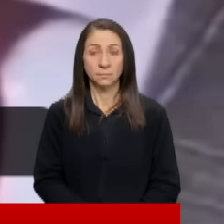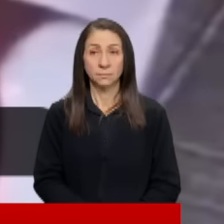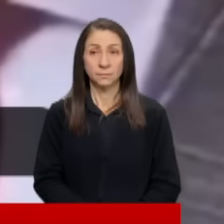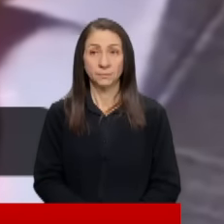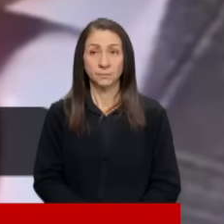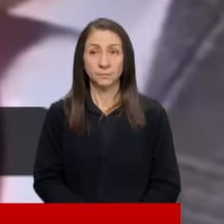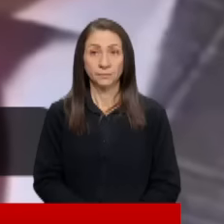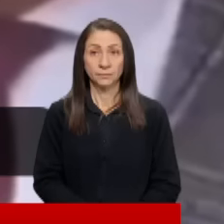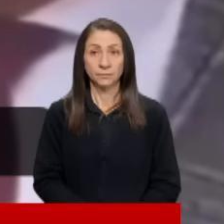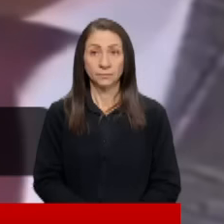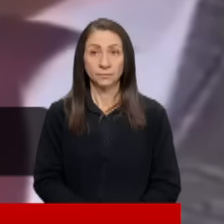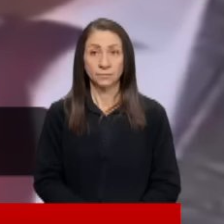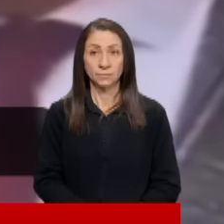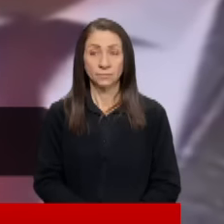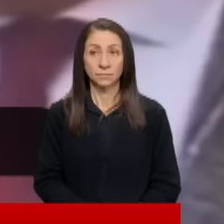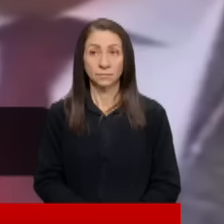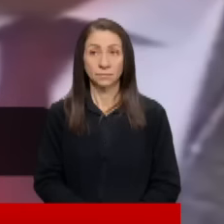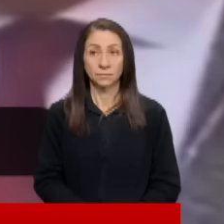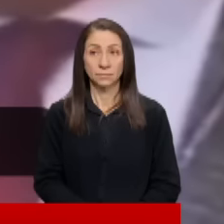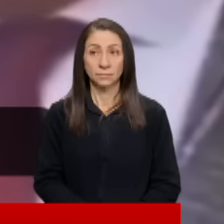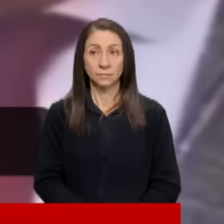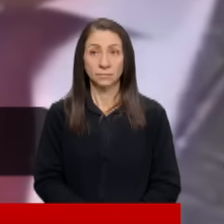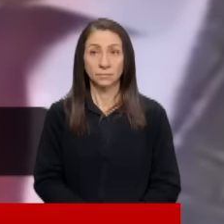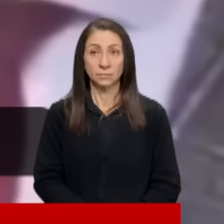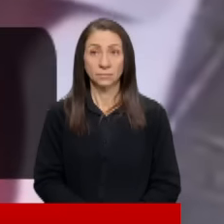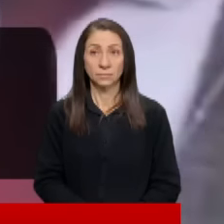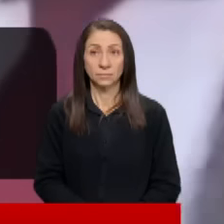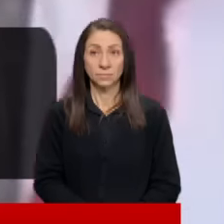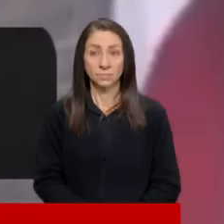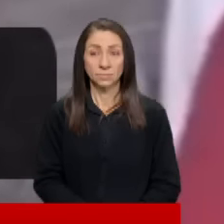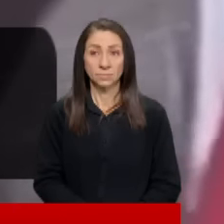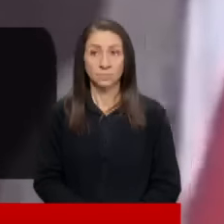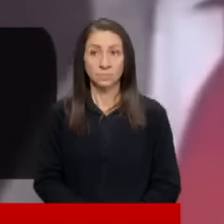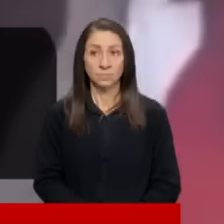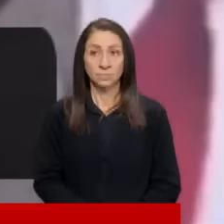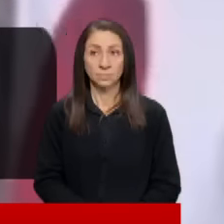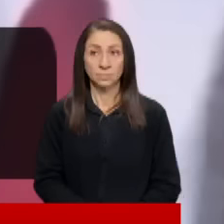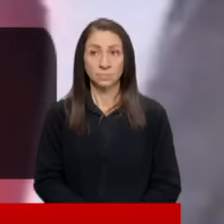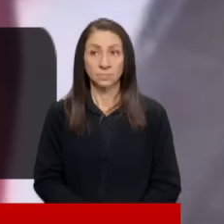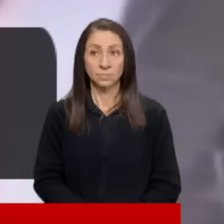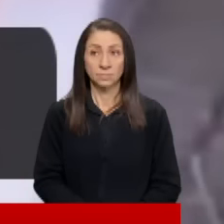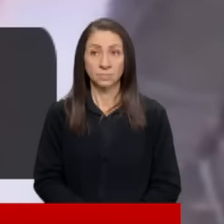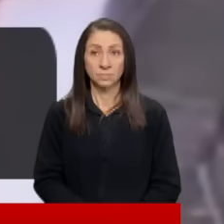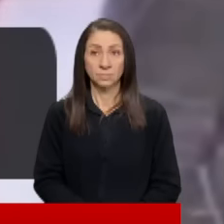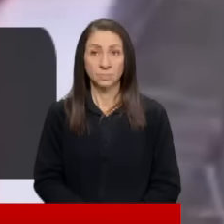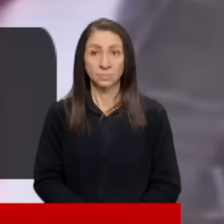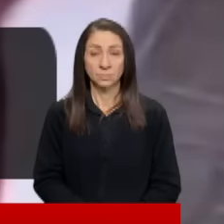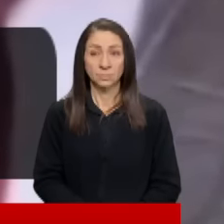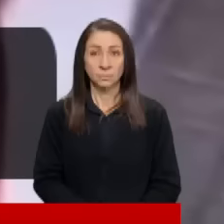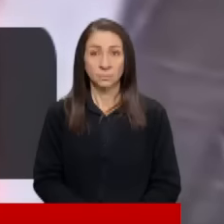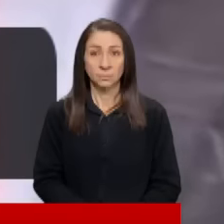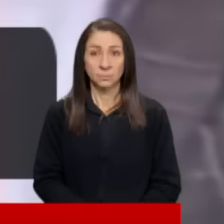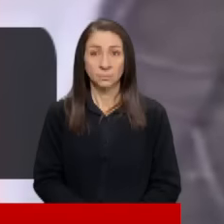yapsın. Tutan var mı? Diyorsunuz 5 senede bir buraya geliyorsunuz. Tutan var mı? 5 senede bir buraya gelmeyin. Bu ramazı kişiye